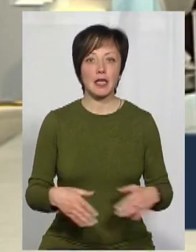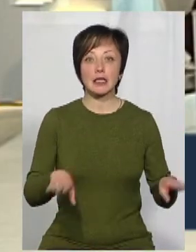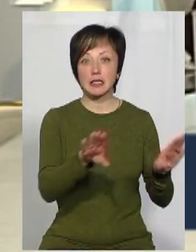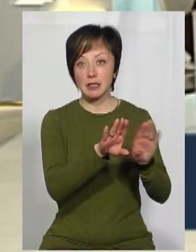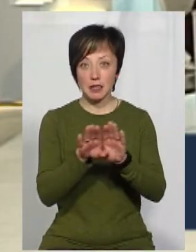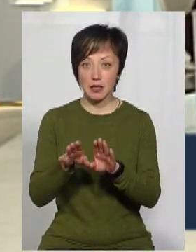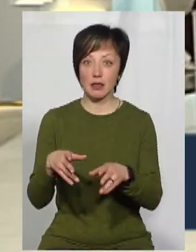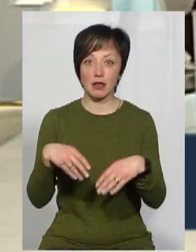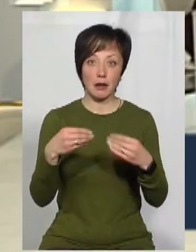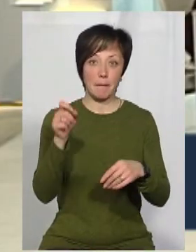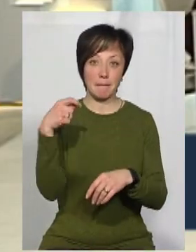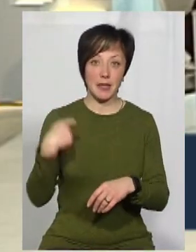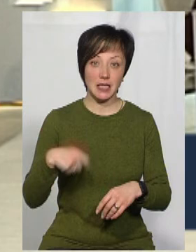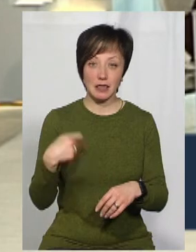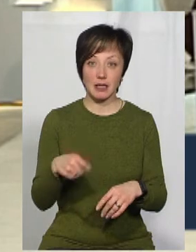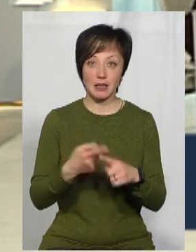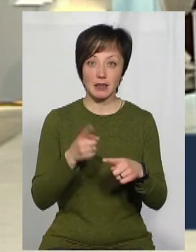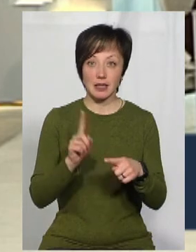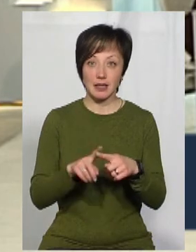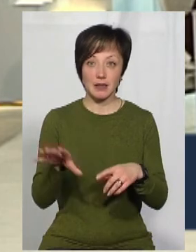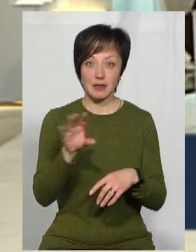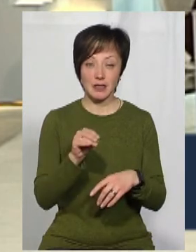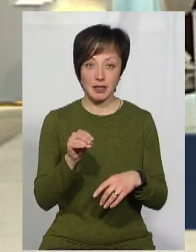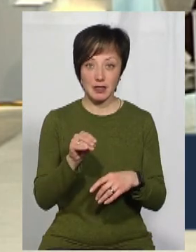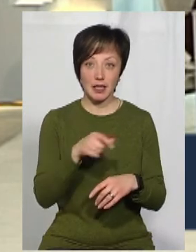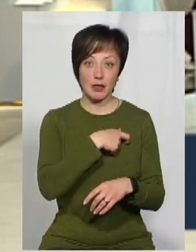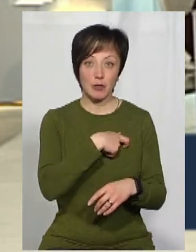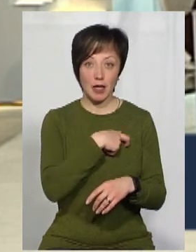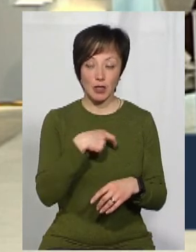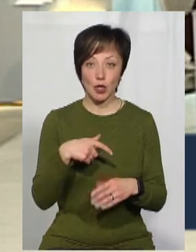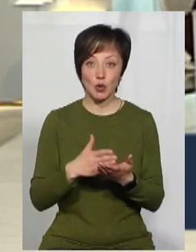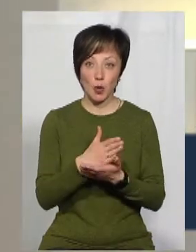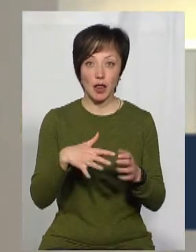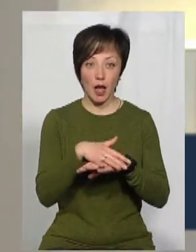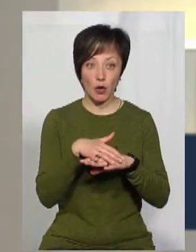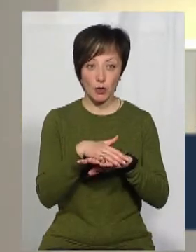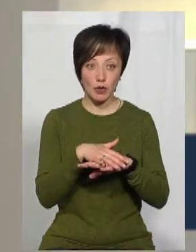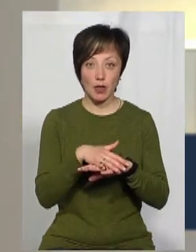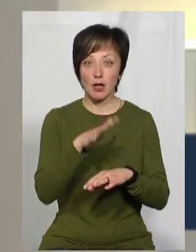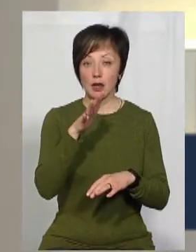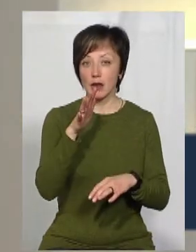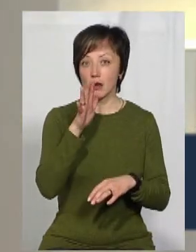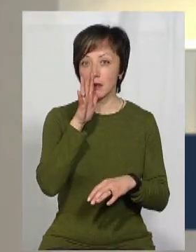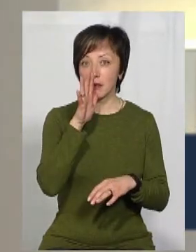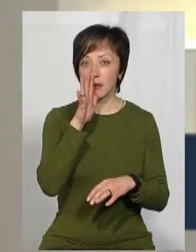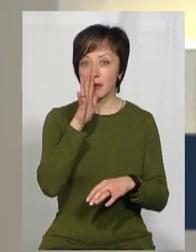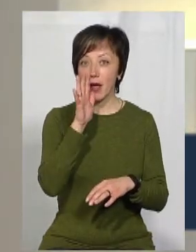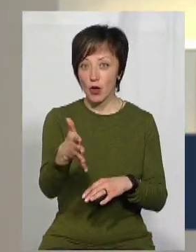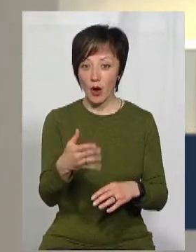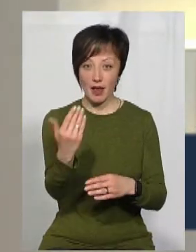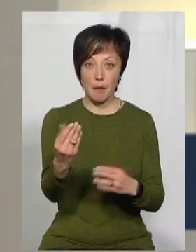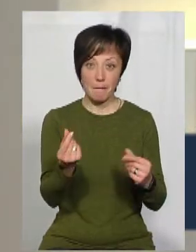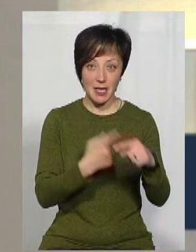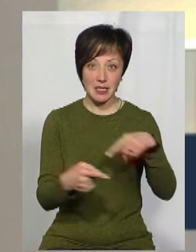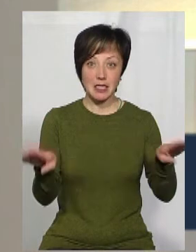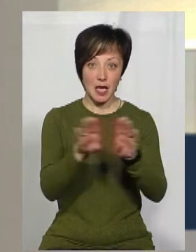закрити, дати президенту, його всіх цих прихвостнів, всіх от цих депутатів, слуги народу, всього. 5 років їм закрити бізнес їхній.